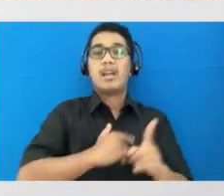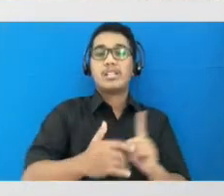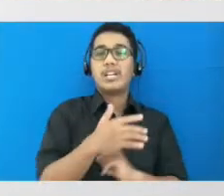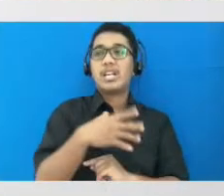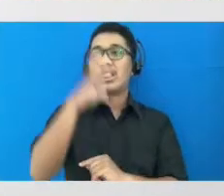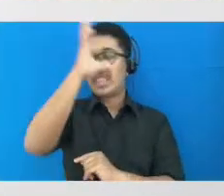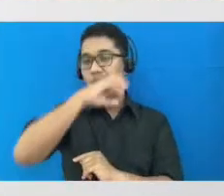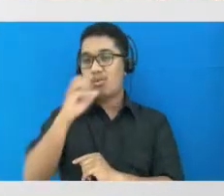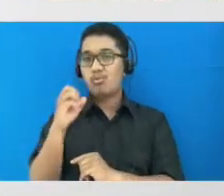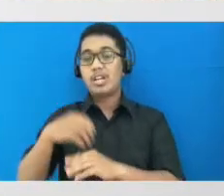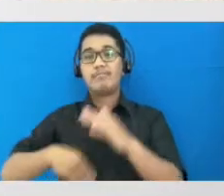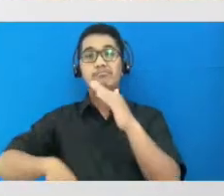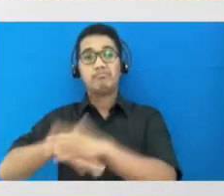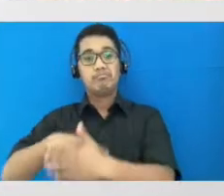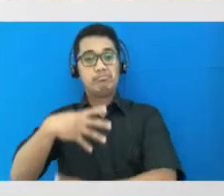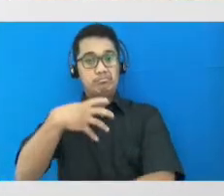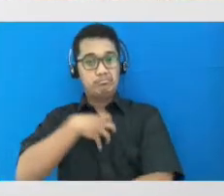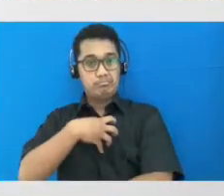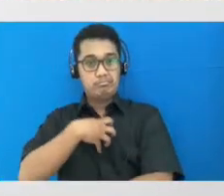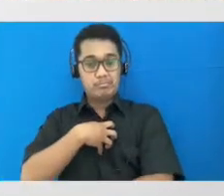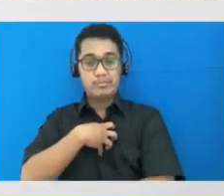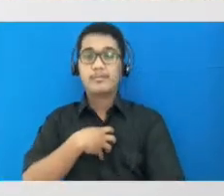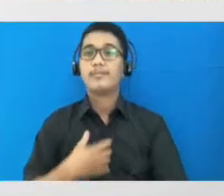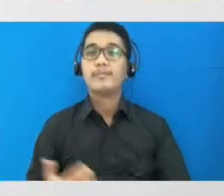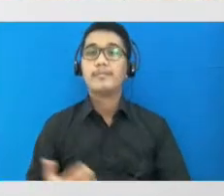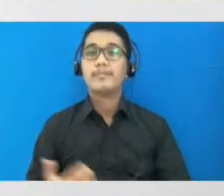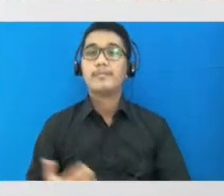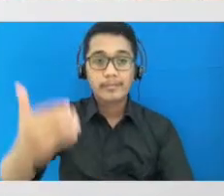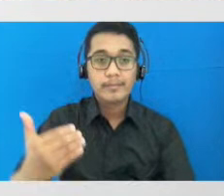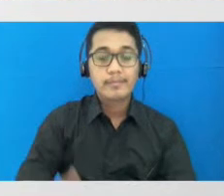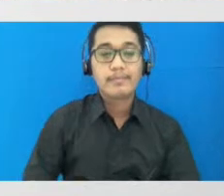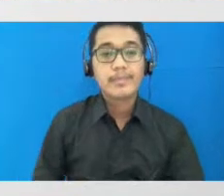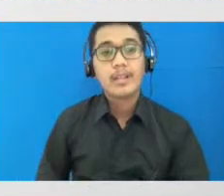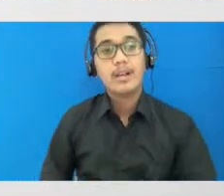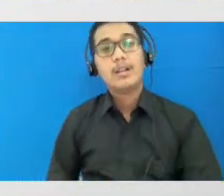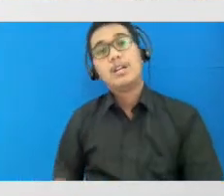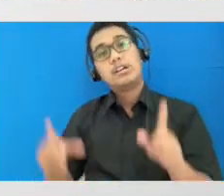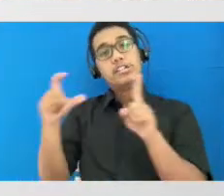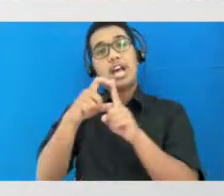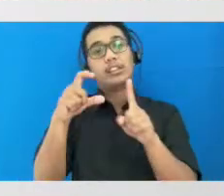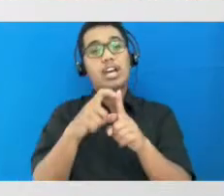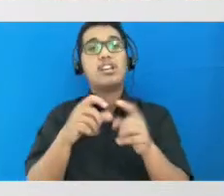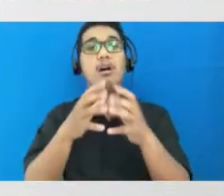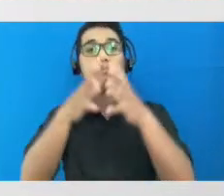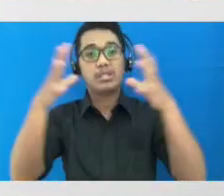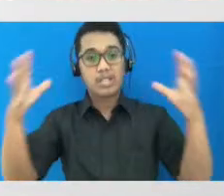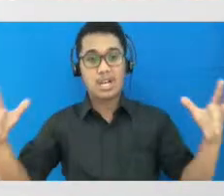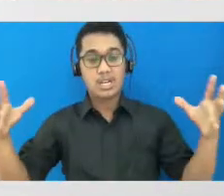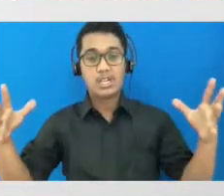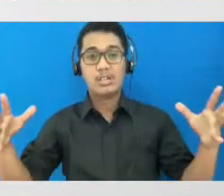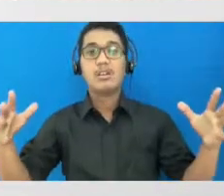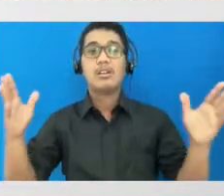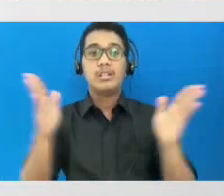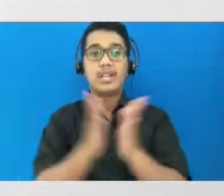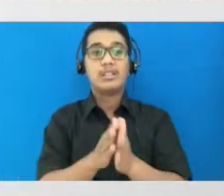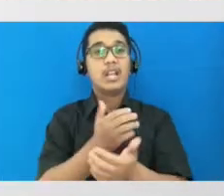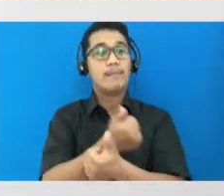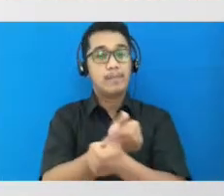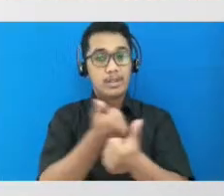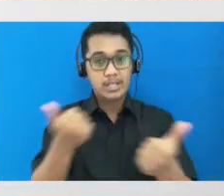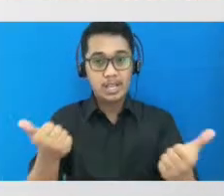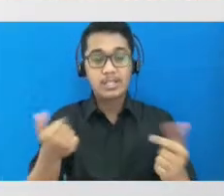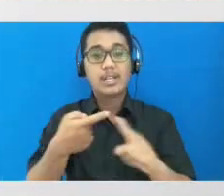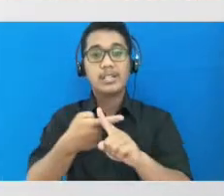terpenuhi. Nah, yang selanjutnya, data yang paling besar dan cukup lengkap menurut saya akhirnya melengkapi